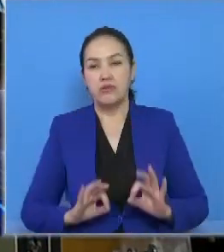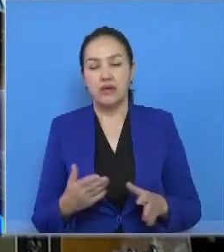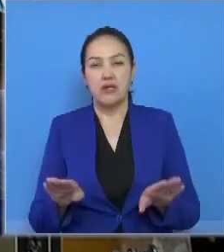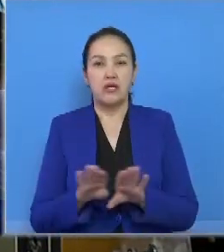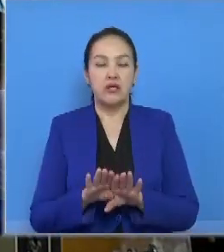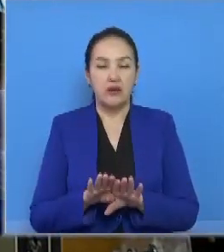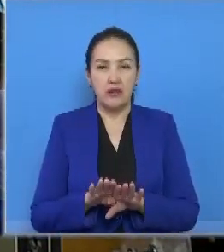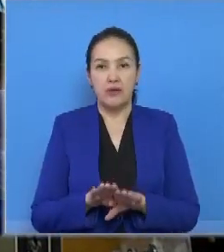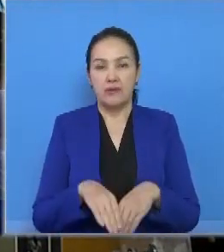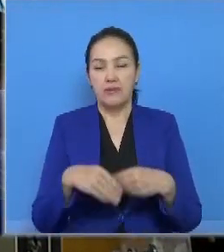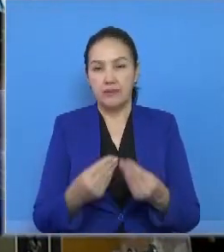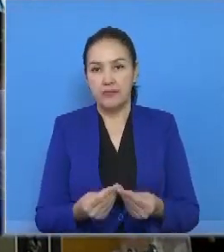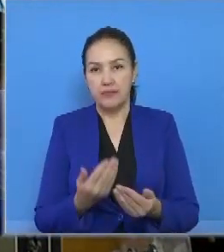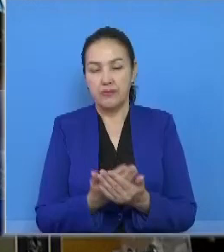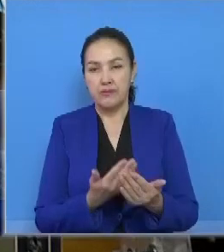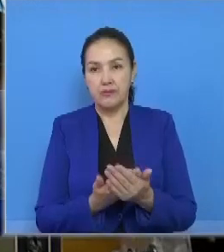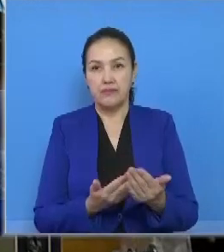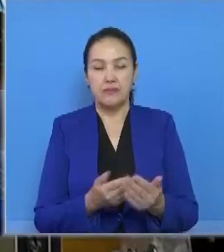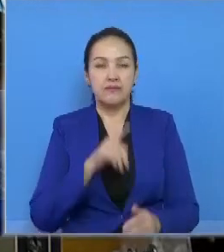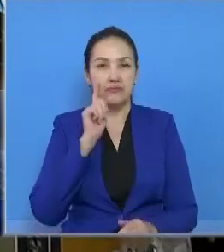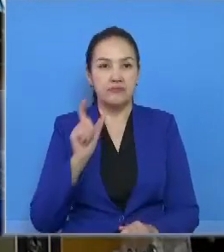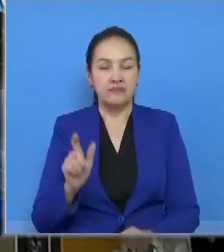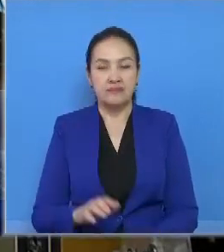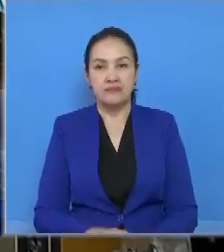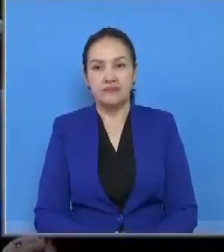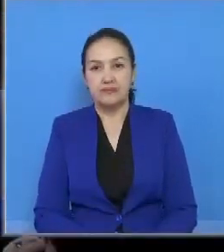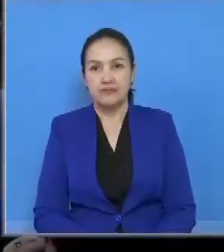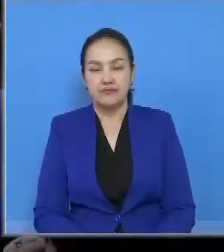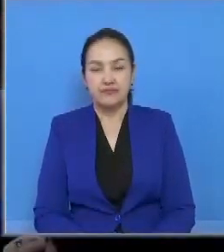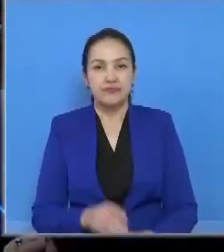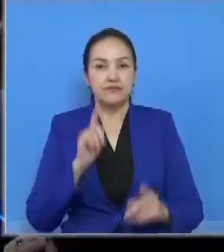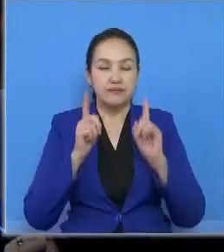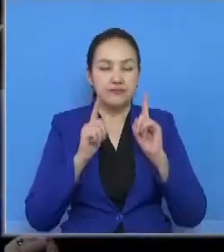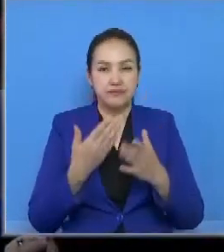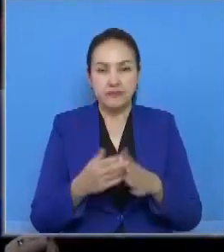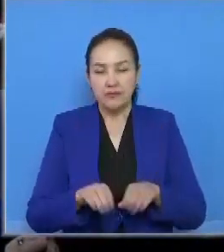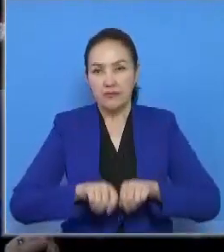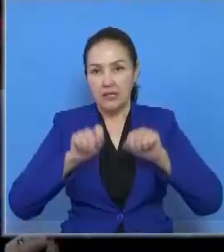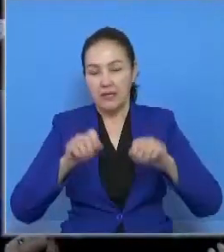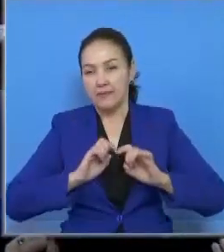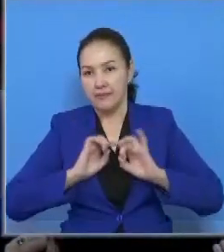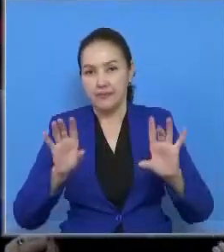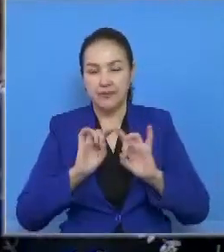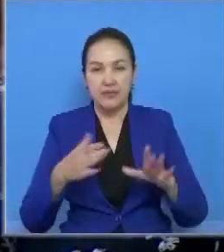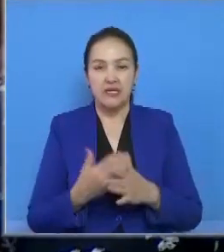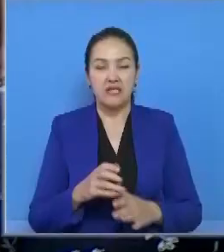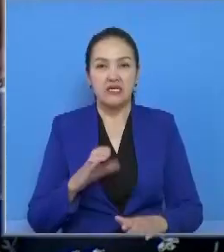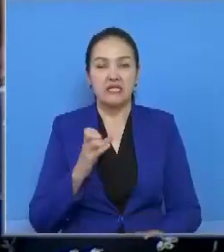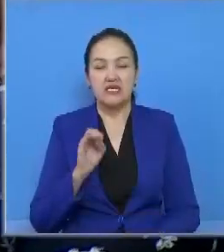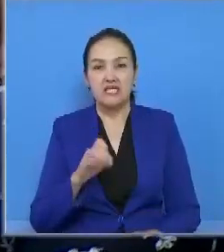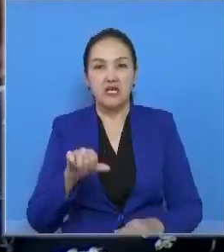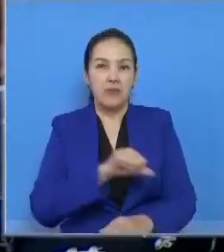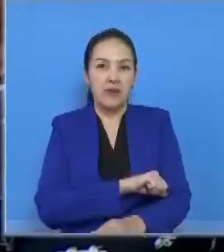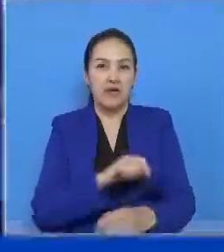ювенальная не деп айтамыз ғой, сол жасөспірімдерге байланысты. Форум барысында мәселелер ашық талқыланды. Оның ішінде синтетикалық